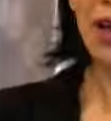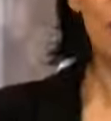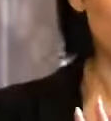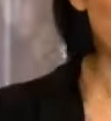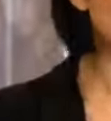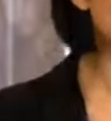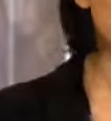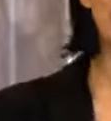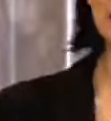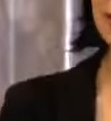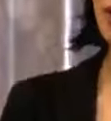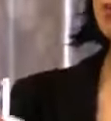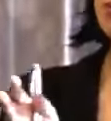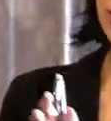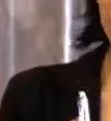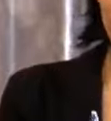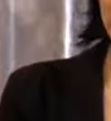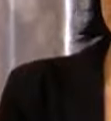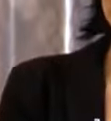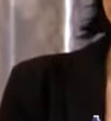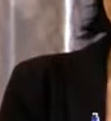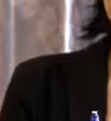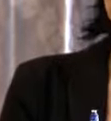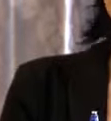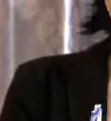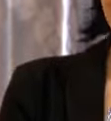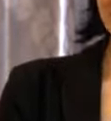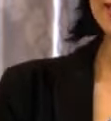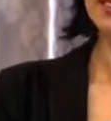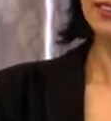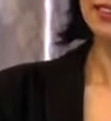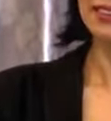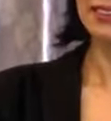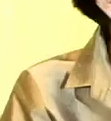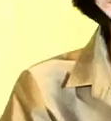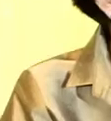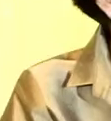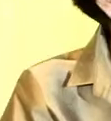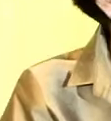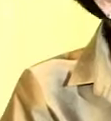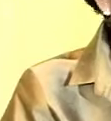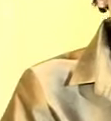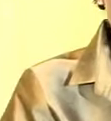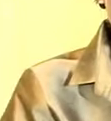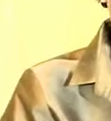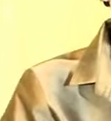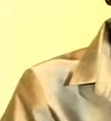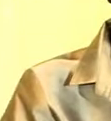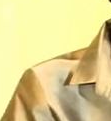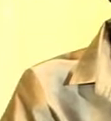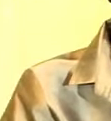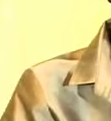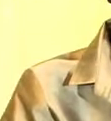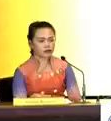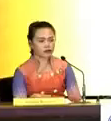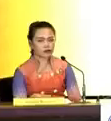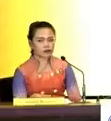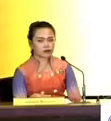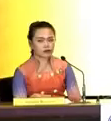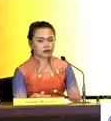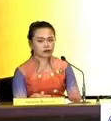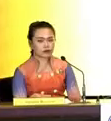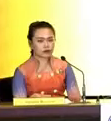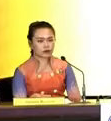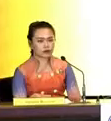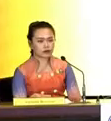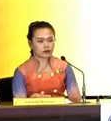นี้ 6,000 นี้หมายถึงเฉพาะผู้ป่วยโควิด ที่เราเตรียมไว้เพื่อที่จะดูแลนะคะ ค่ะ แต ่ คัดแยก